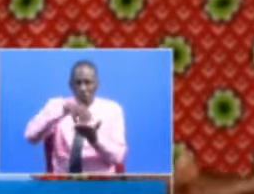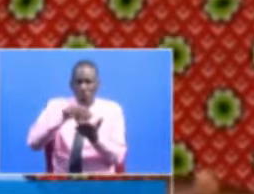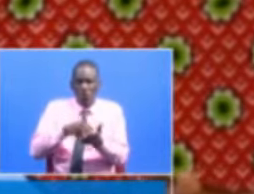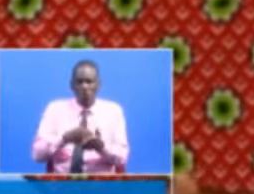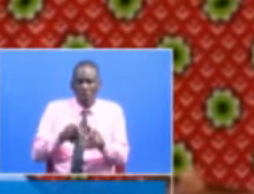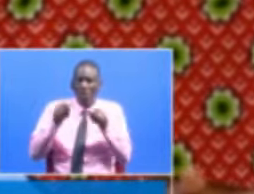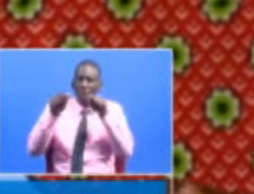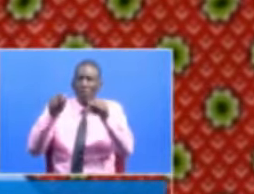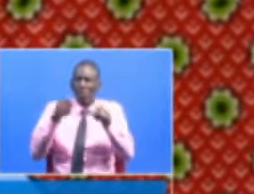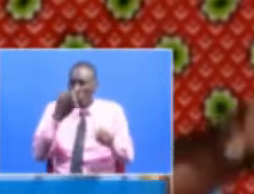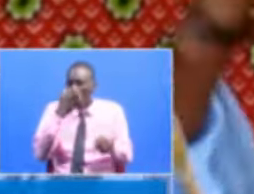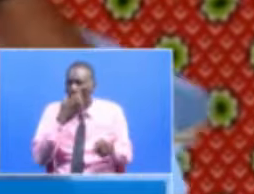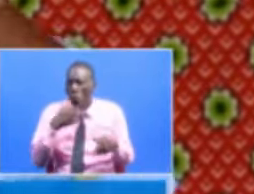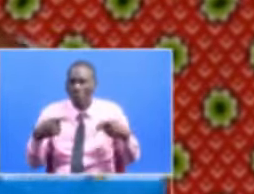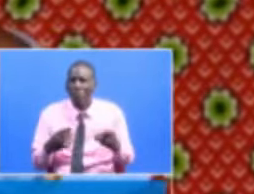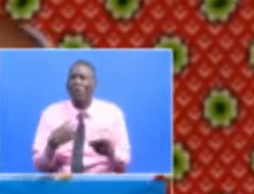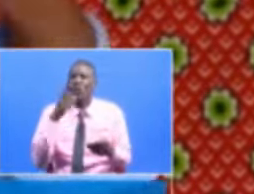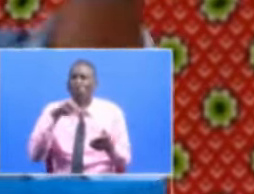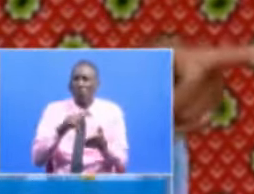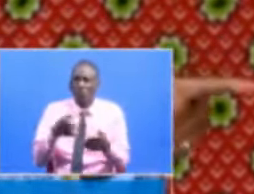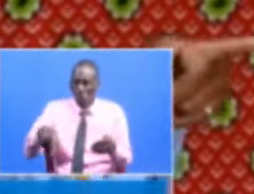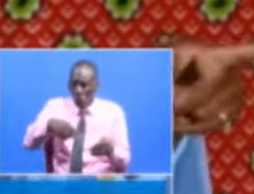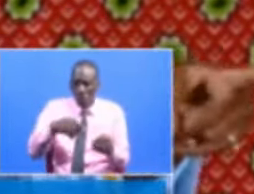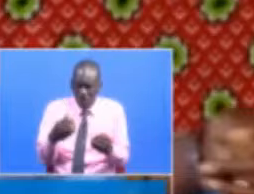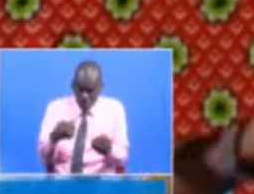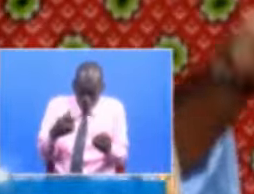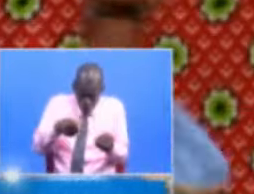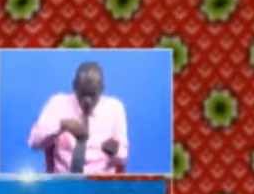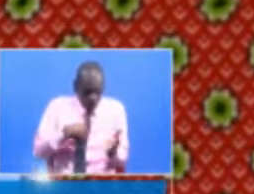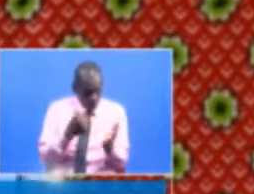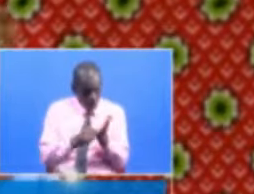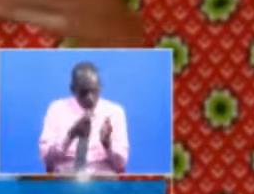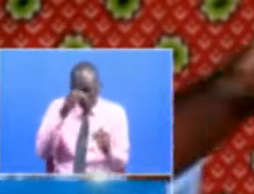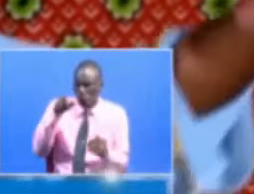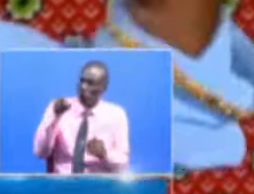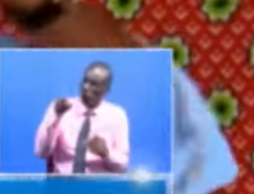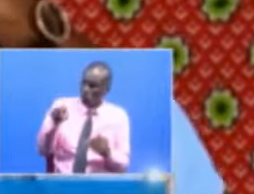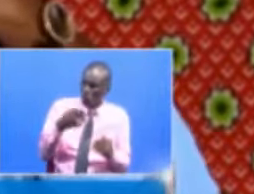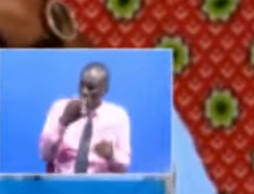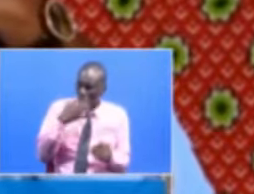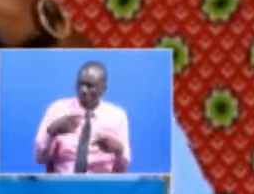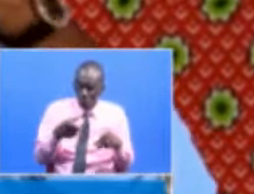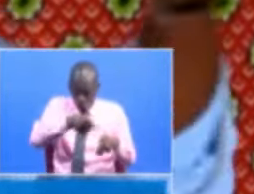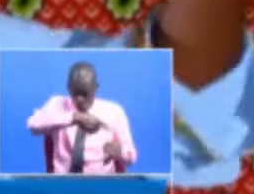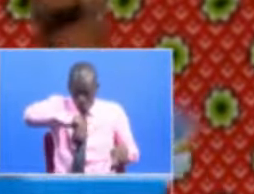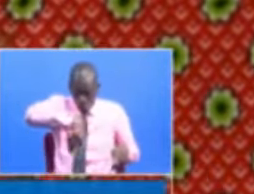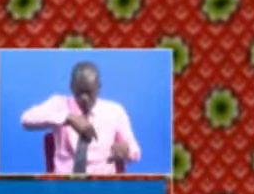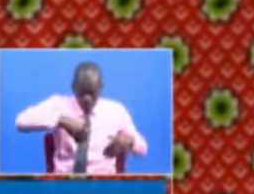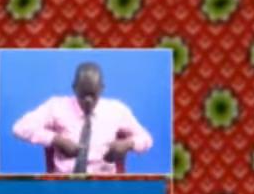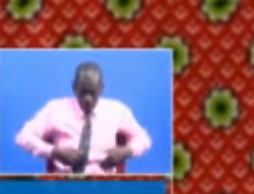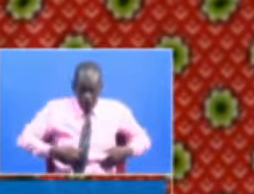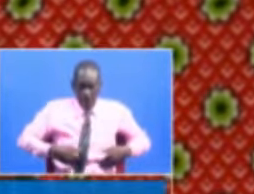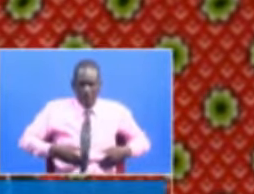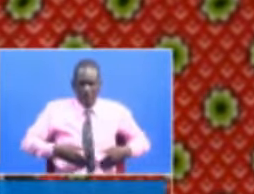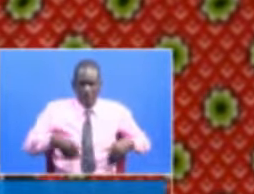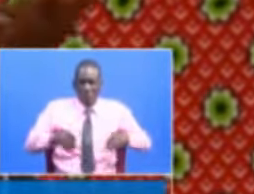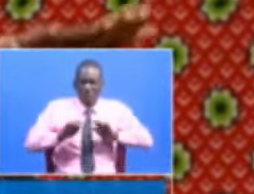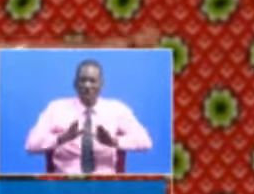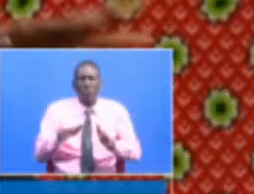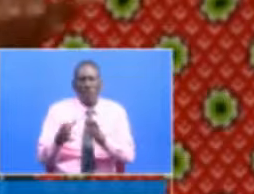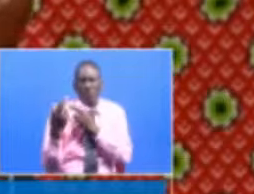older generation, saying we are in this problem kwa sababu yenu. Sisi kama vijana, sisi ndo tunaachwa na yo burden.